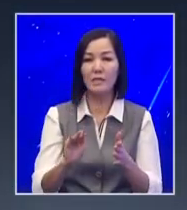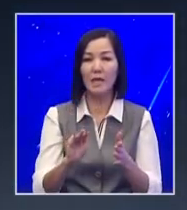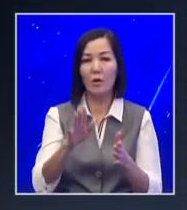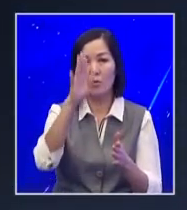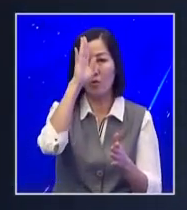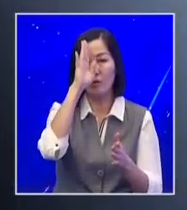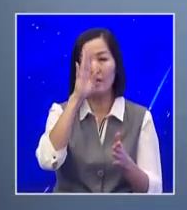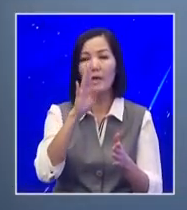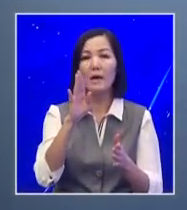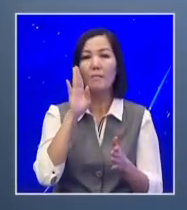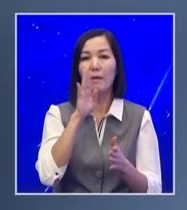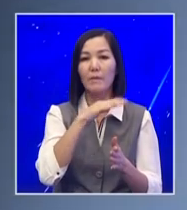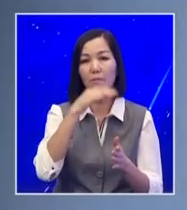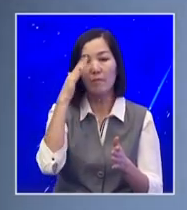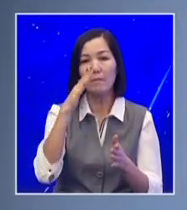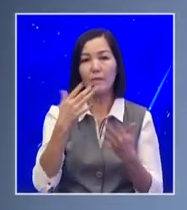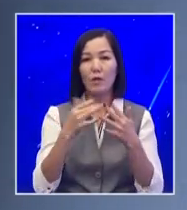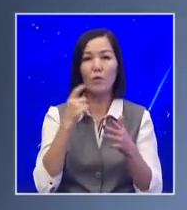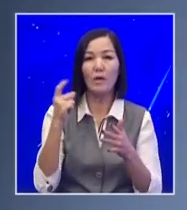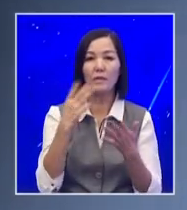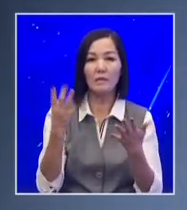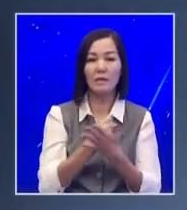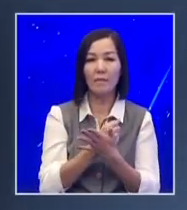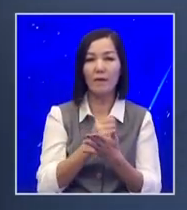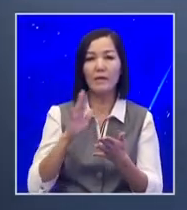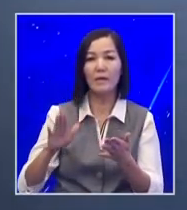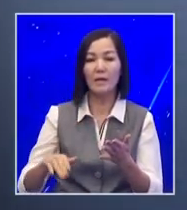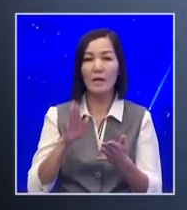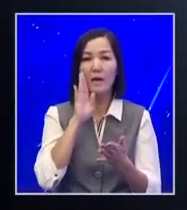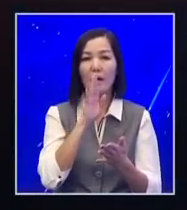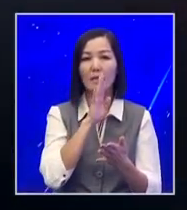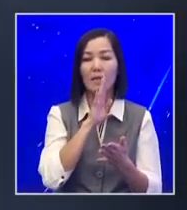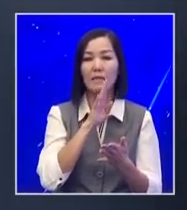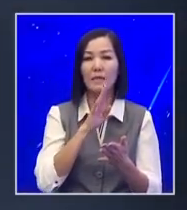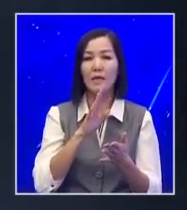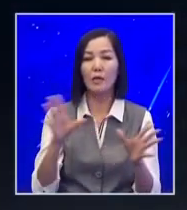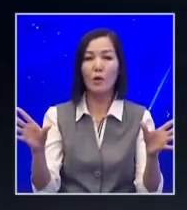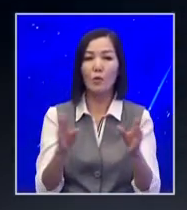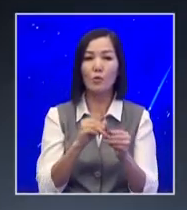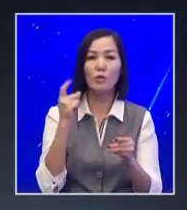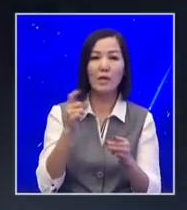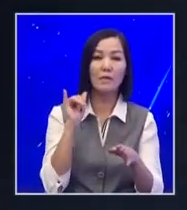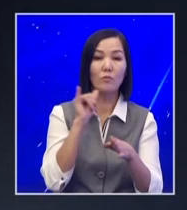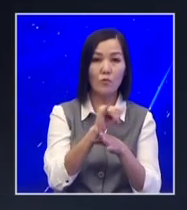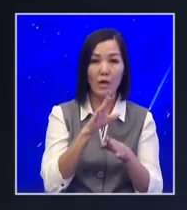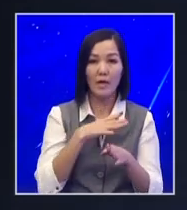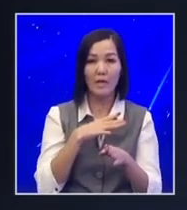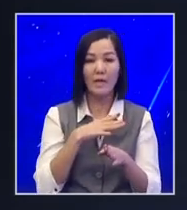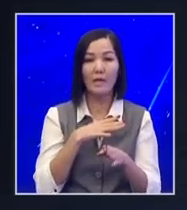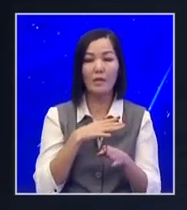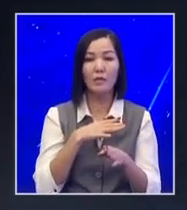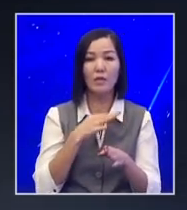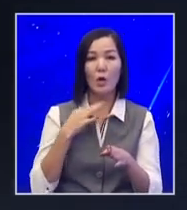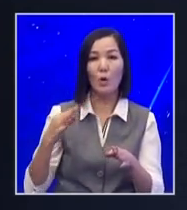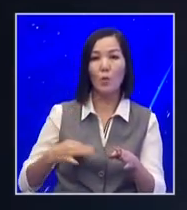әке-шешесін сол маңдағы шаруа қожалығынан тапқан. Кейін белгілі болғандай, анасы баласын алып көрші қожалыққа қонаққа келген. Сол жерде